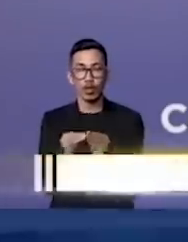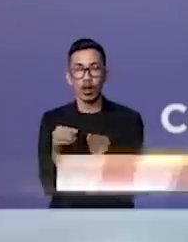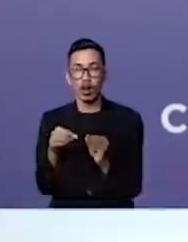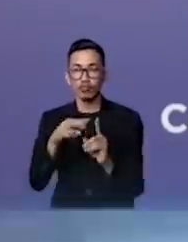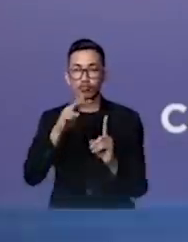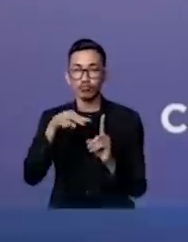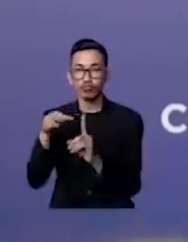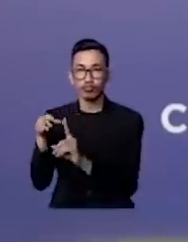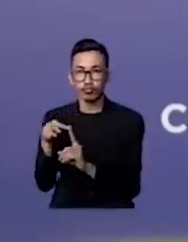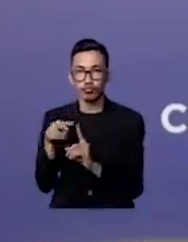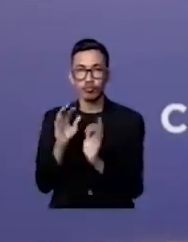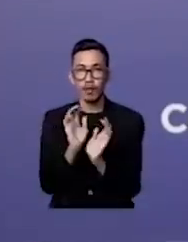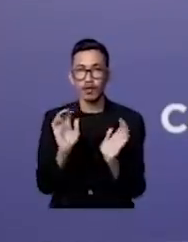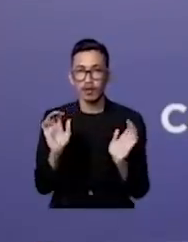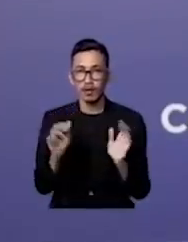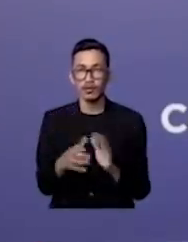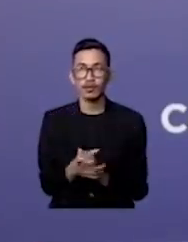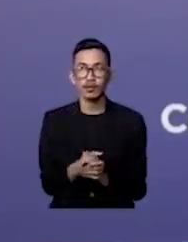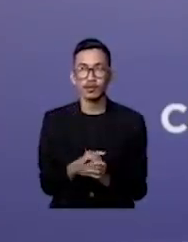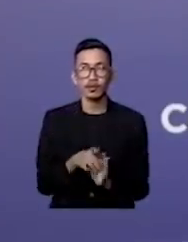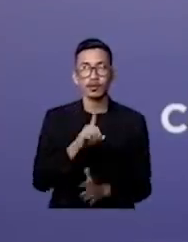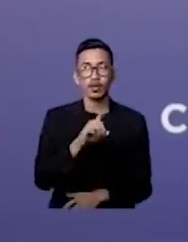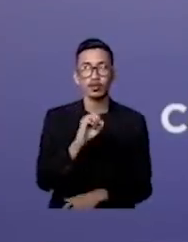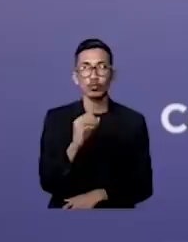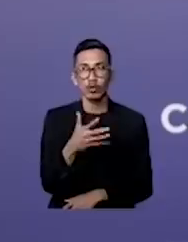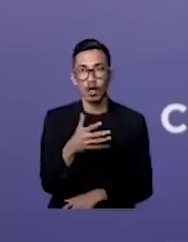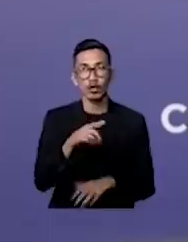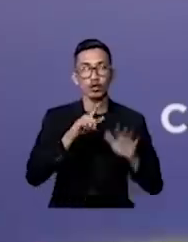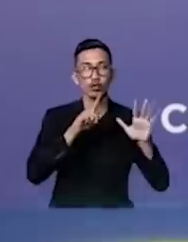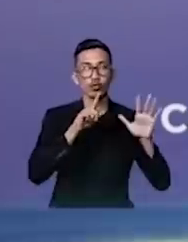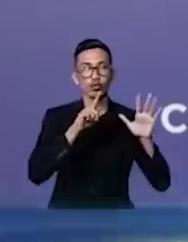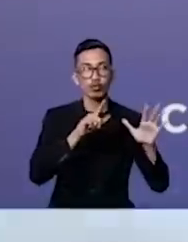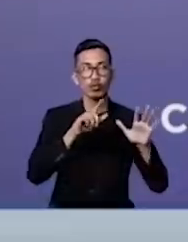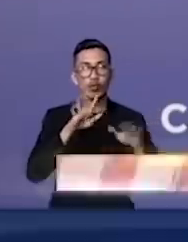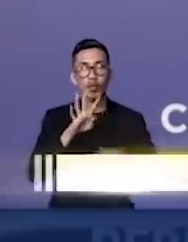pemeriksaan adalah sebanyak satu juta